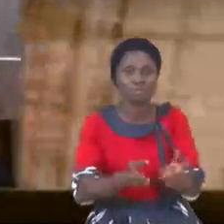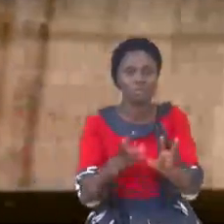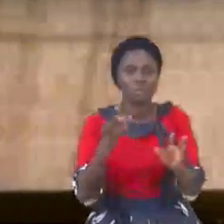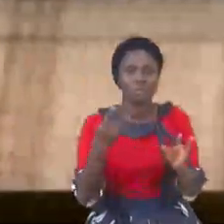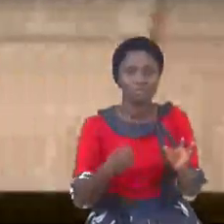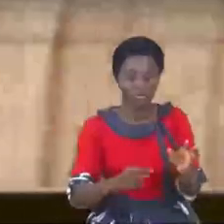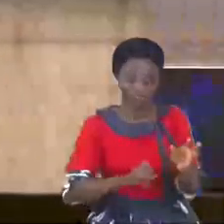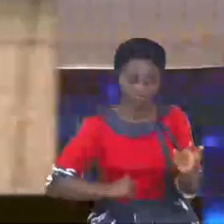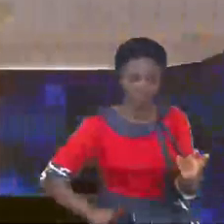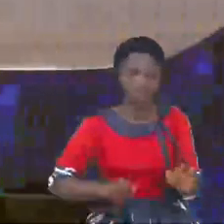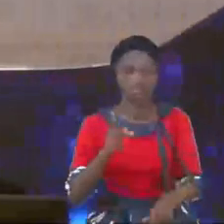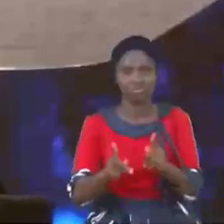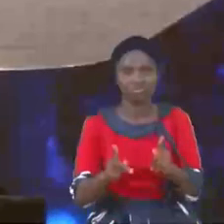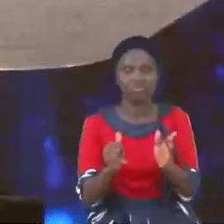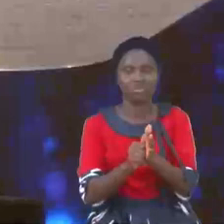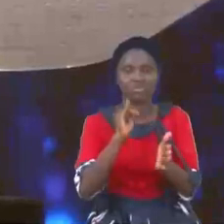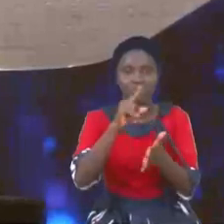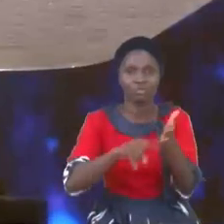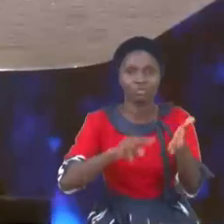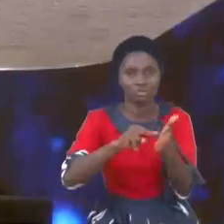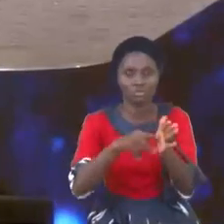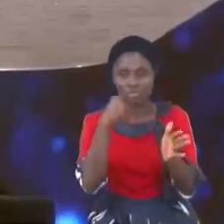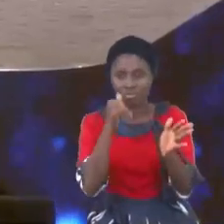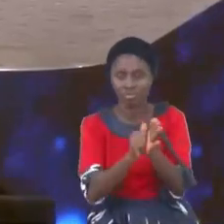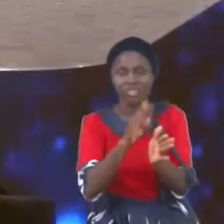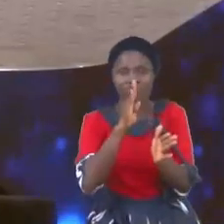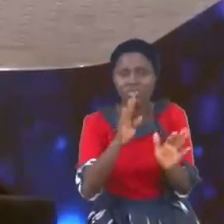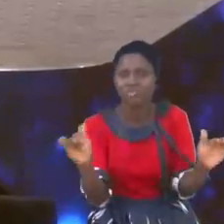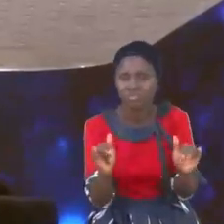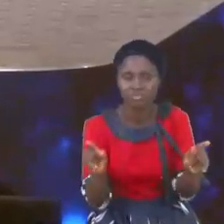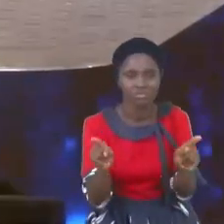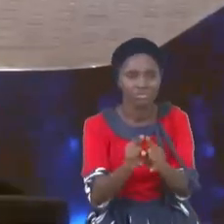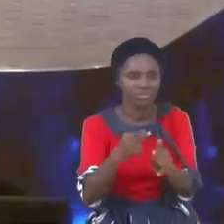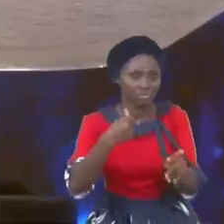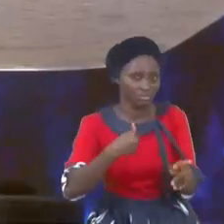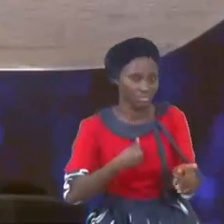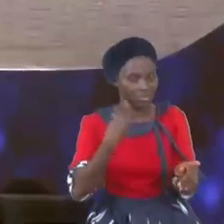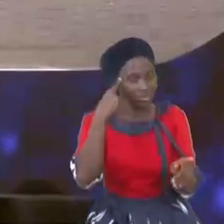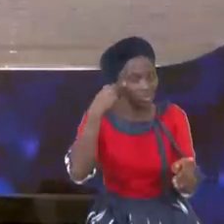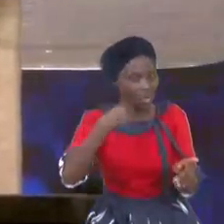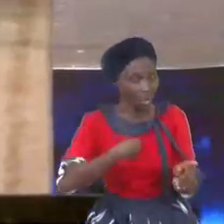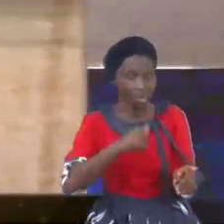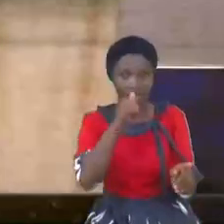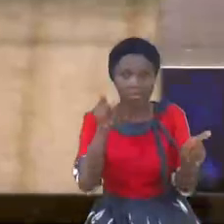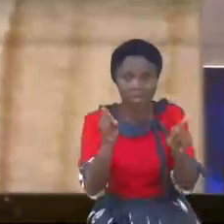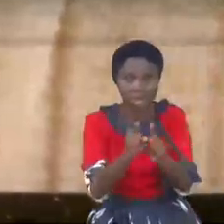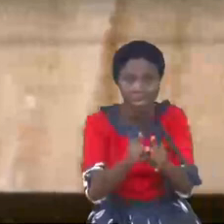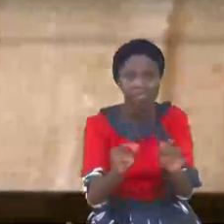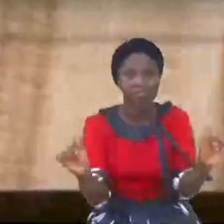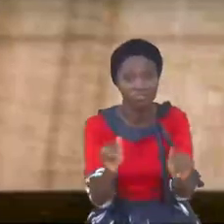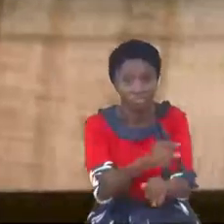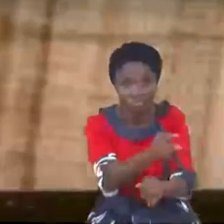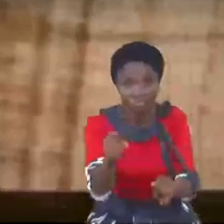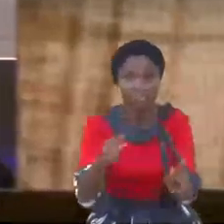ici. Il dit que soyez comme moi, car moi aussi je suis comme vous. Lorsque je suis venu à